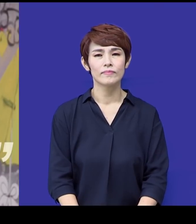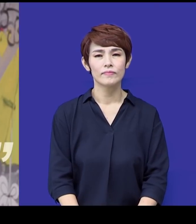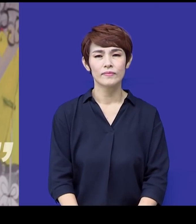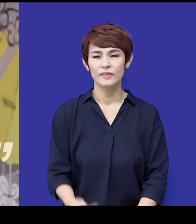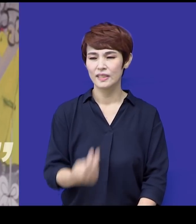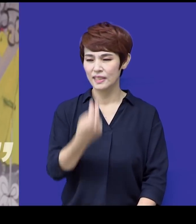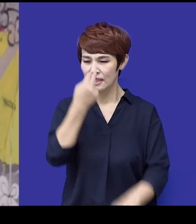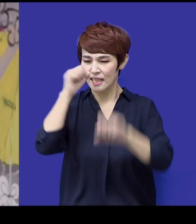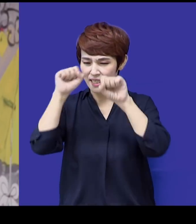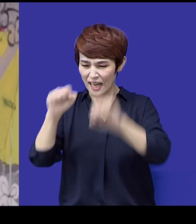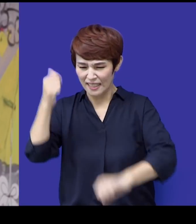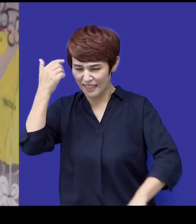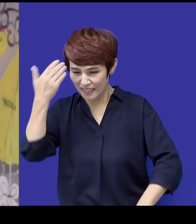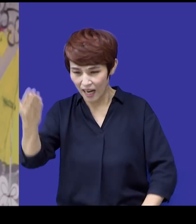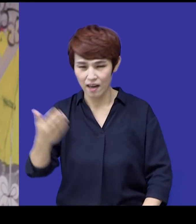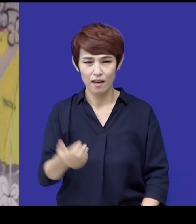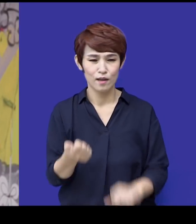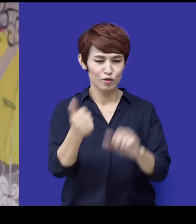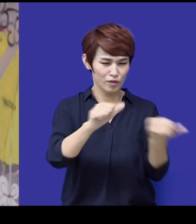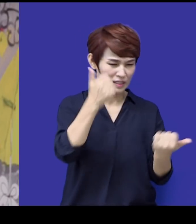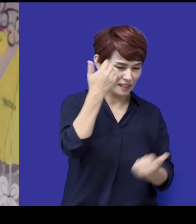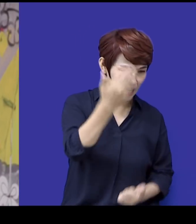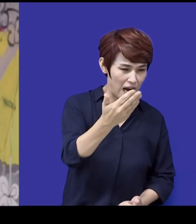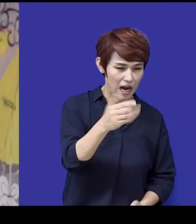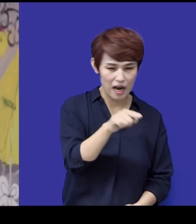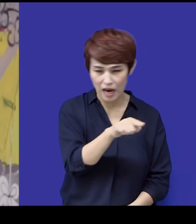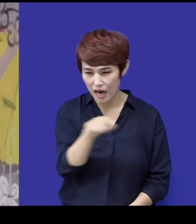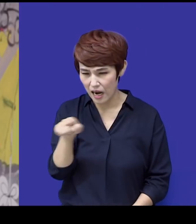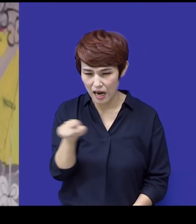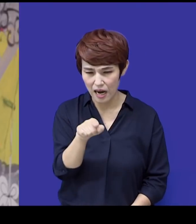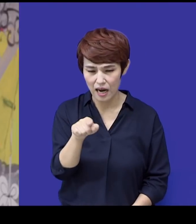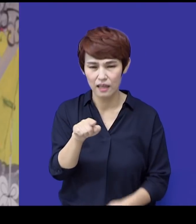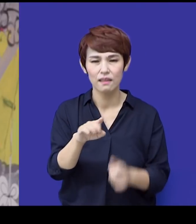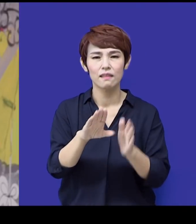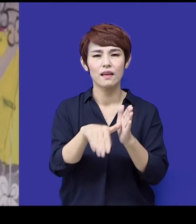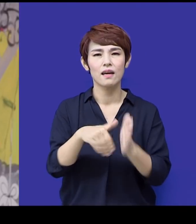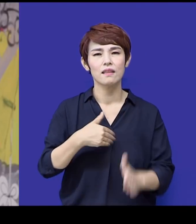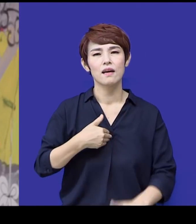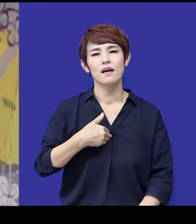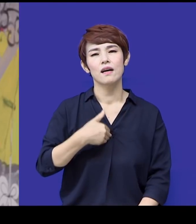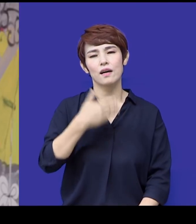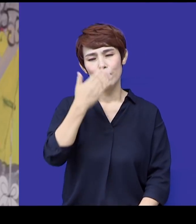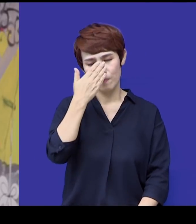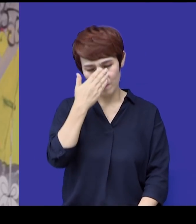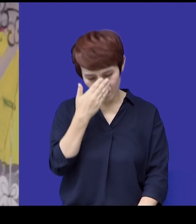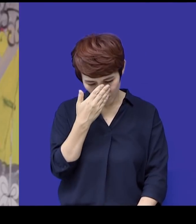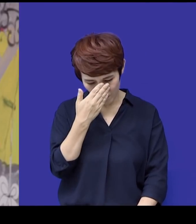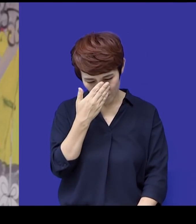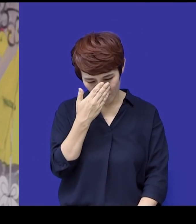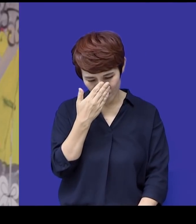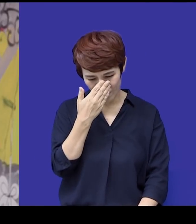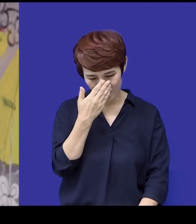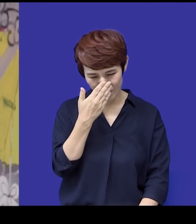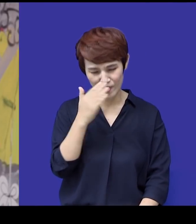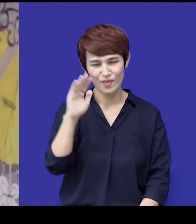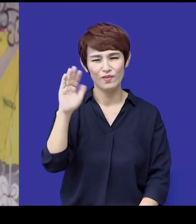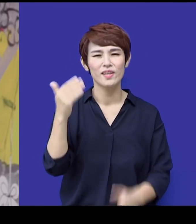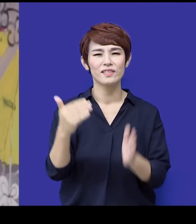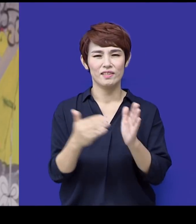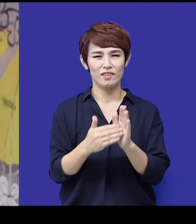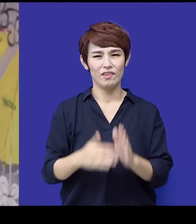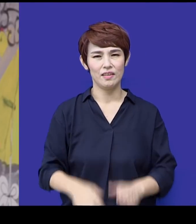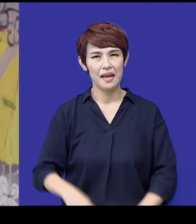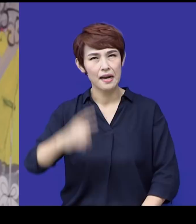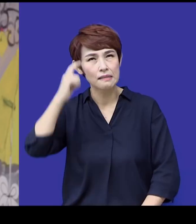서니까 겸손해진 거예요. 내 머리, 내 그거 머리 따지고 이런 게 교만한